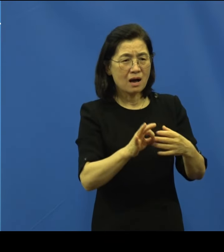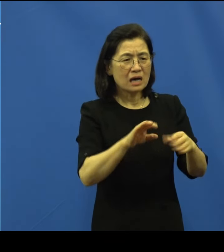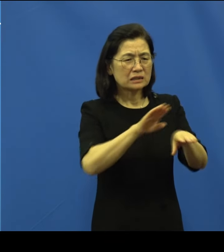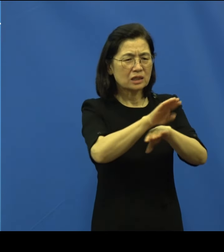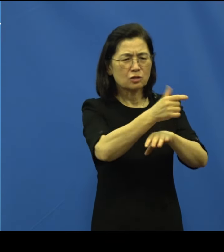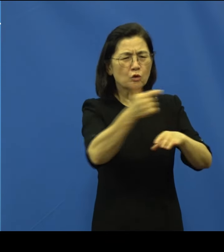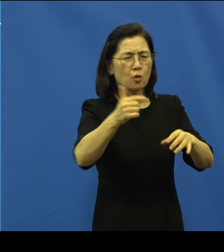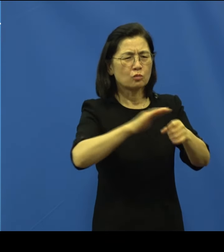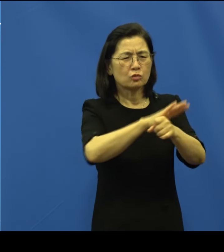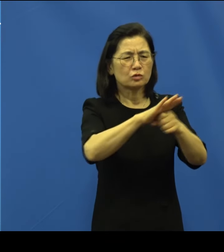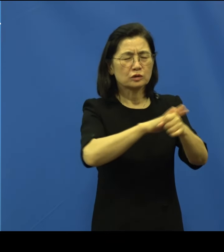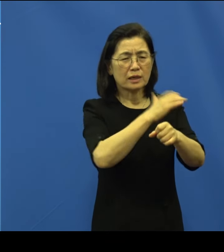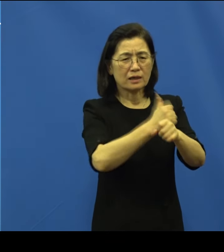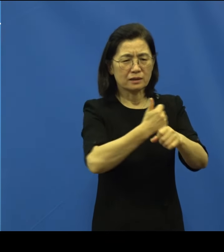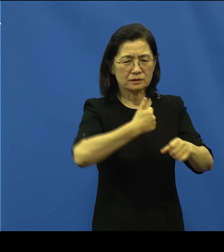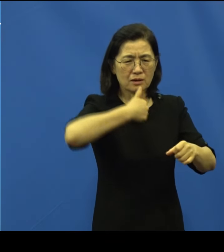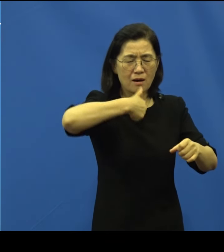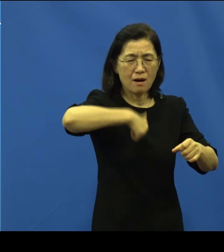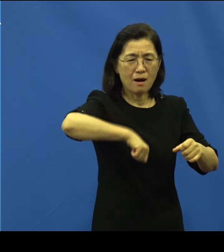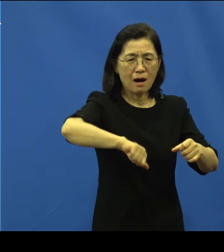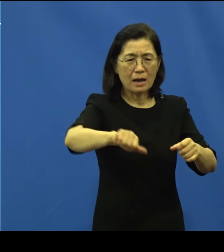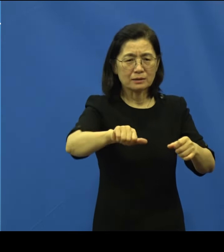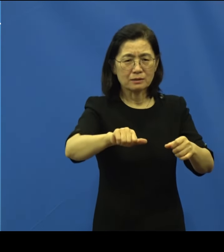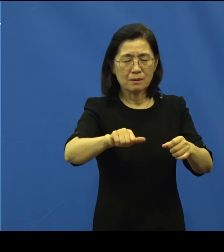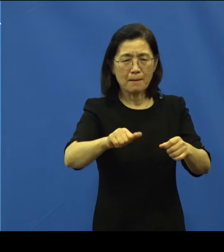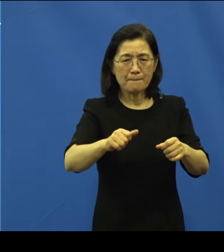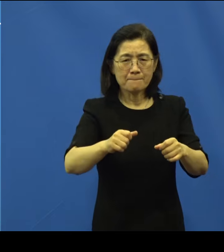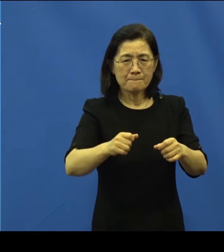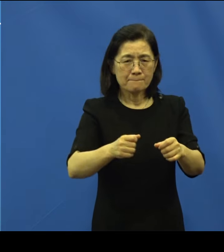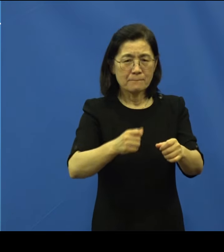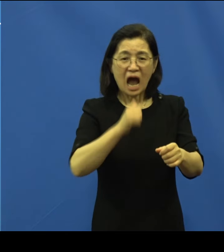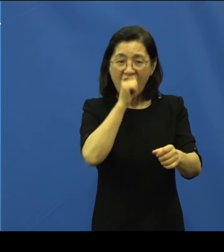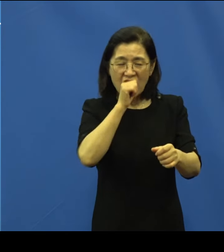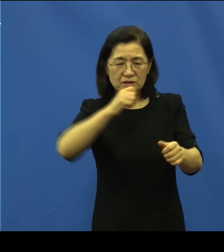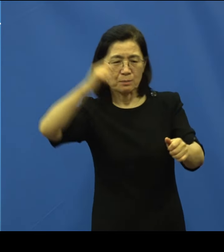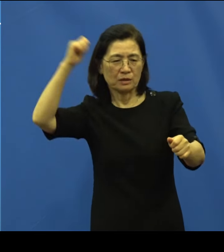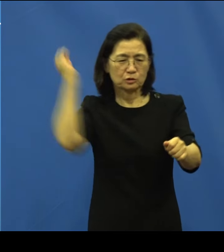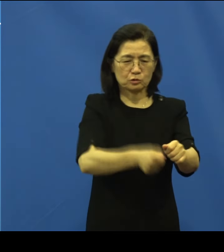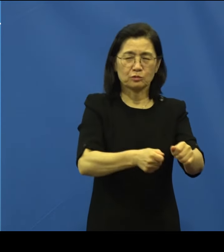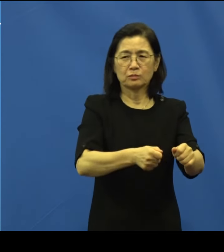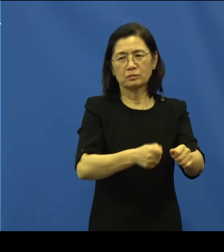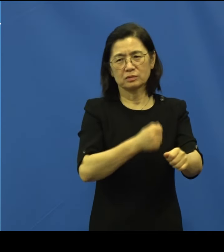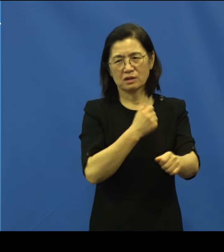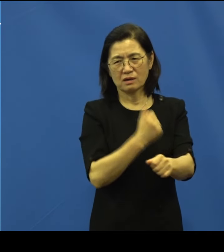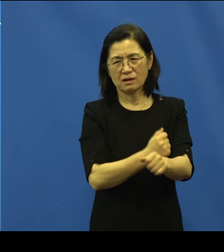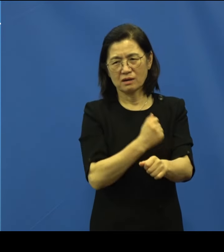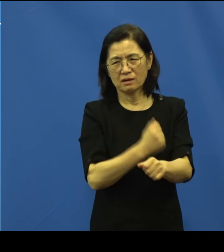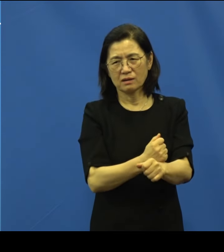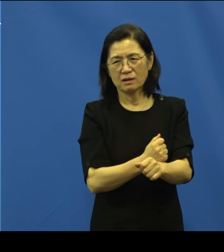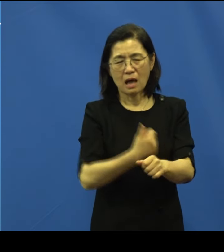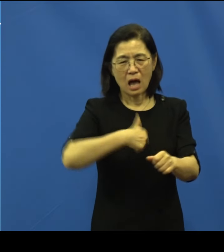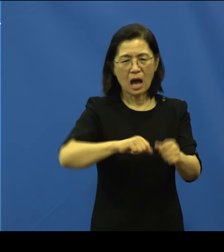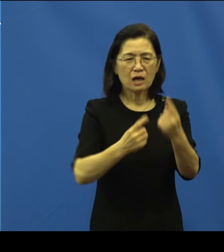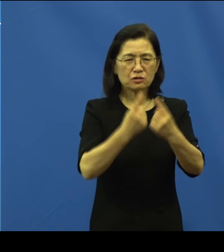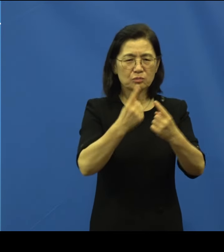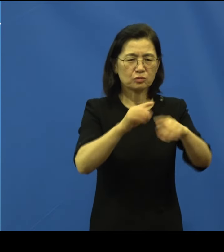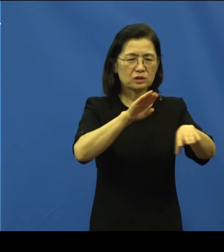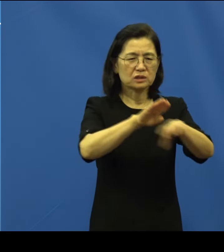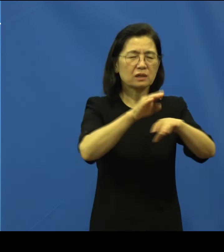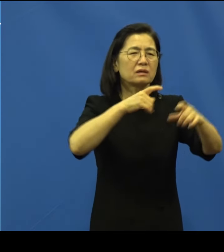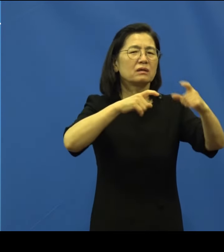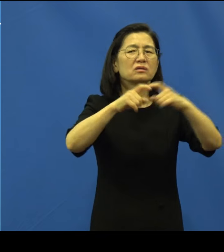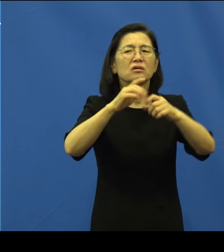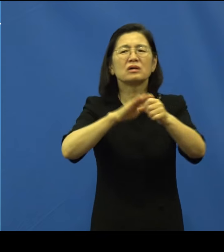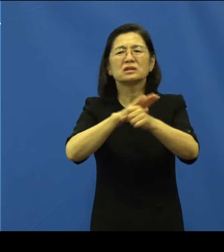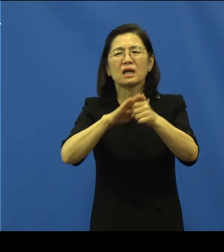사랑하는데 그 아버지가 이상한 아버지잖아요. 자기 아들보다 차를 더 사랑하는데 그게 무슨